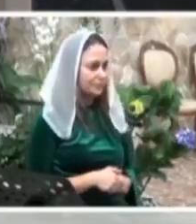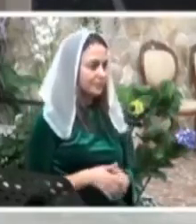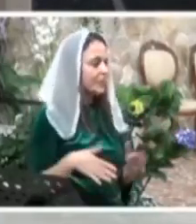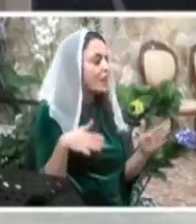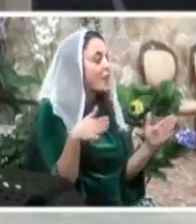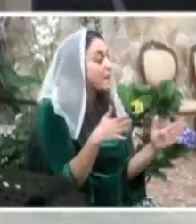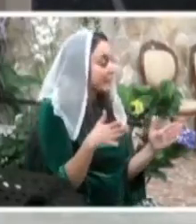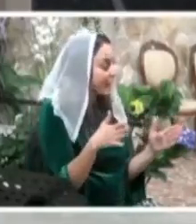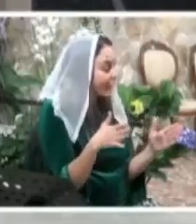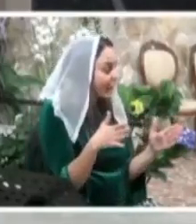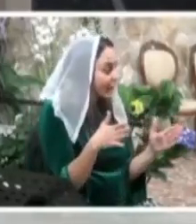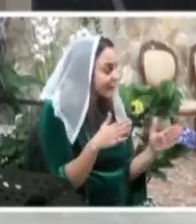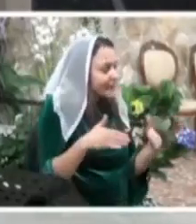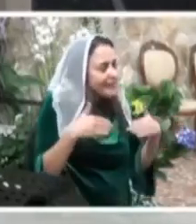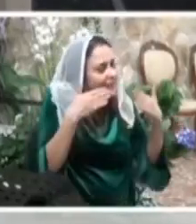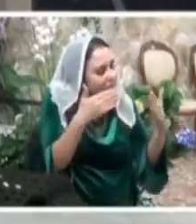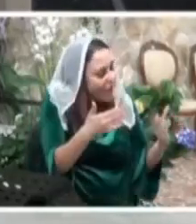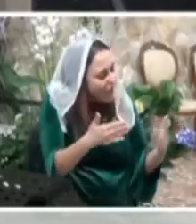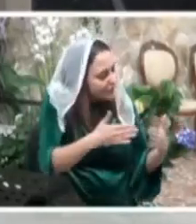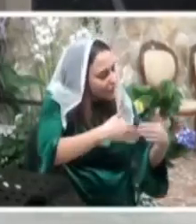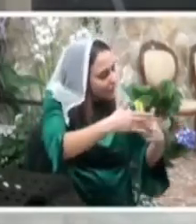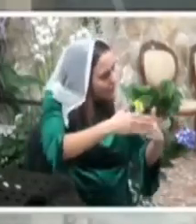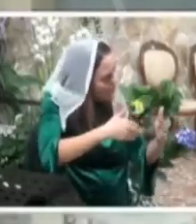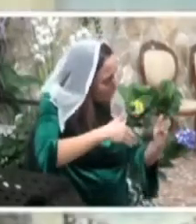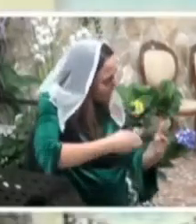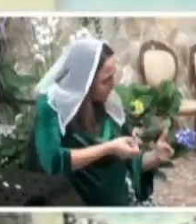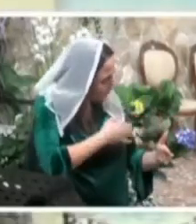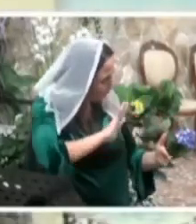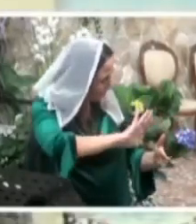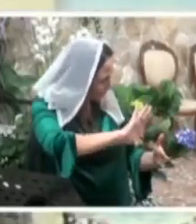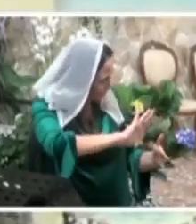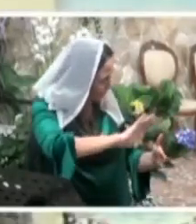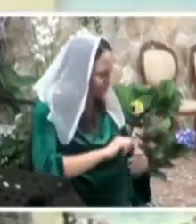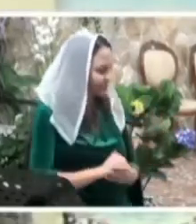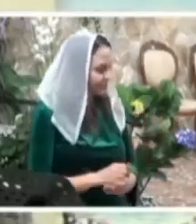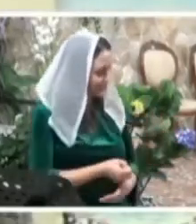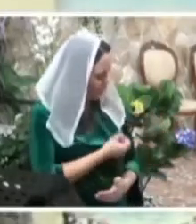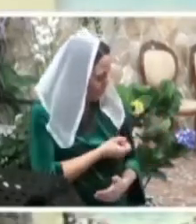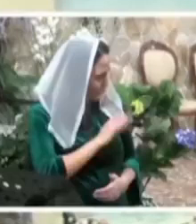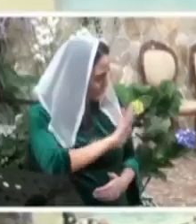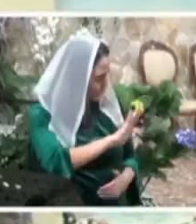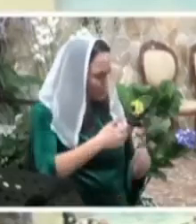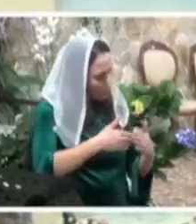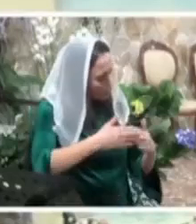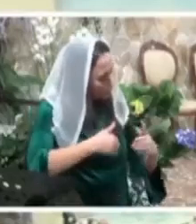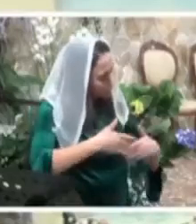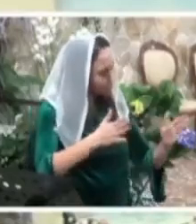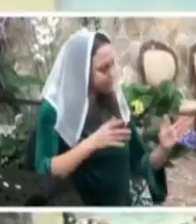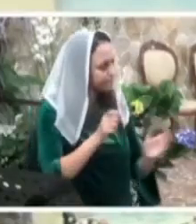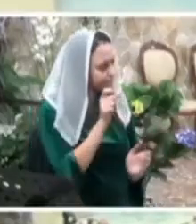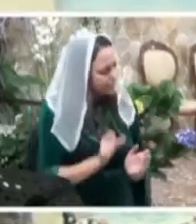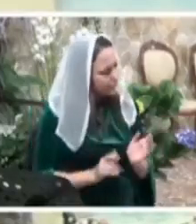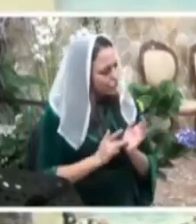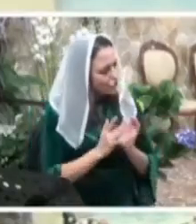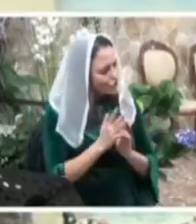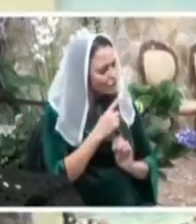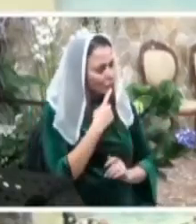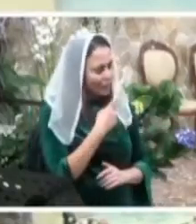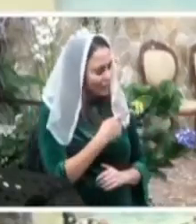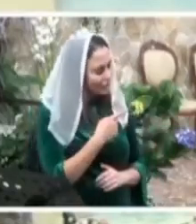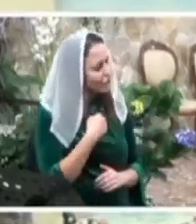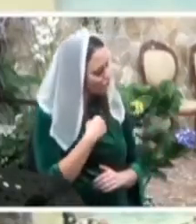mentre si trova davanti a questa porta, la porta del tuo cuore. Ecco, io